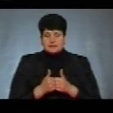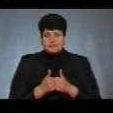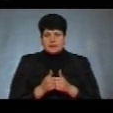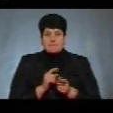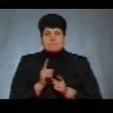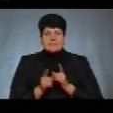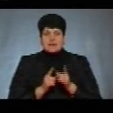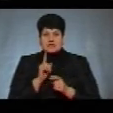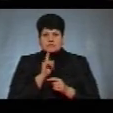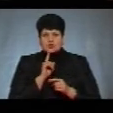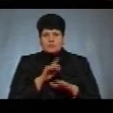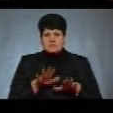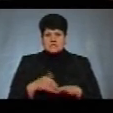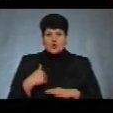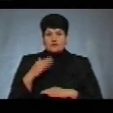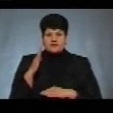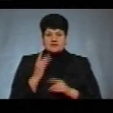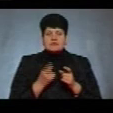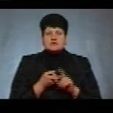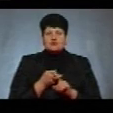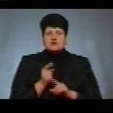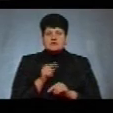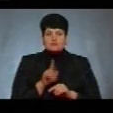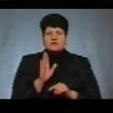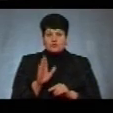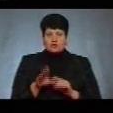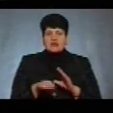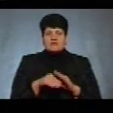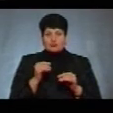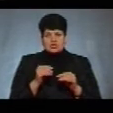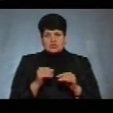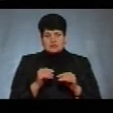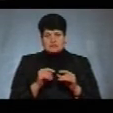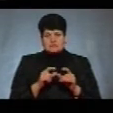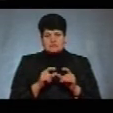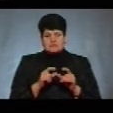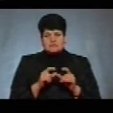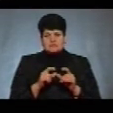тимчасове місце голосування в зв'язку з тим, що вони будуть на виборчих дільницях.